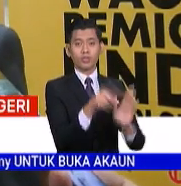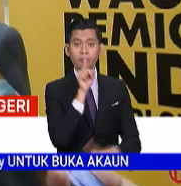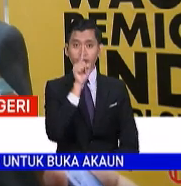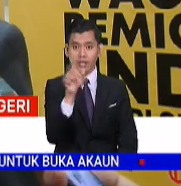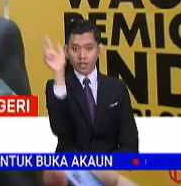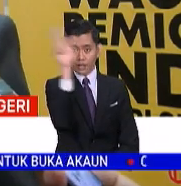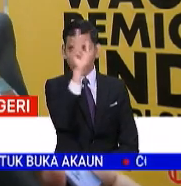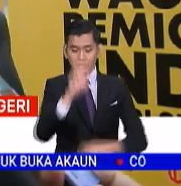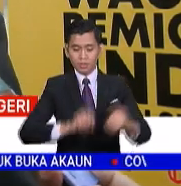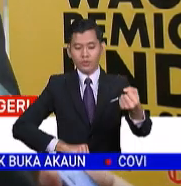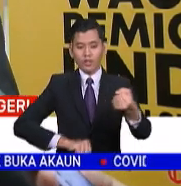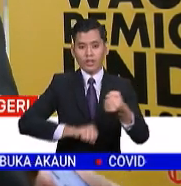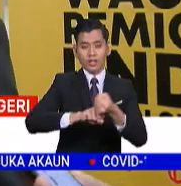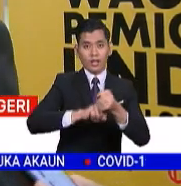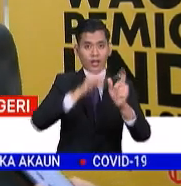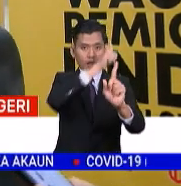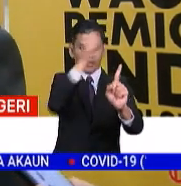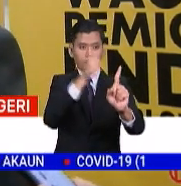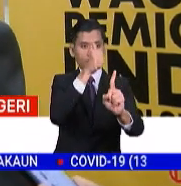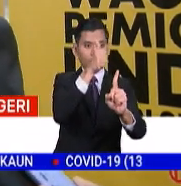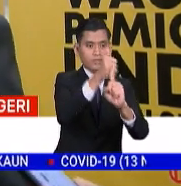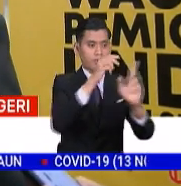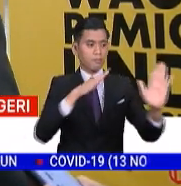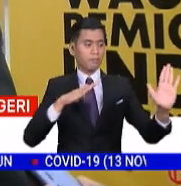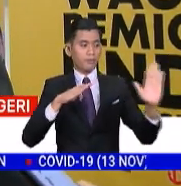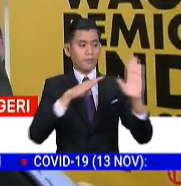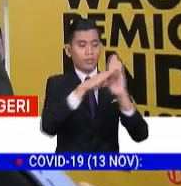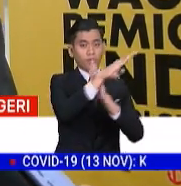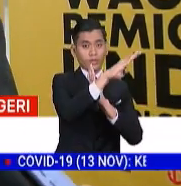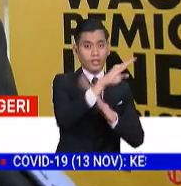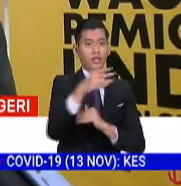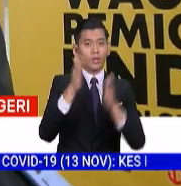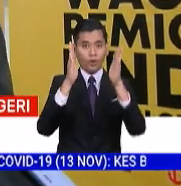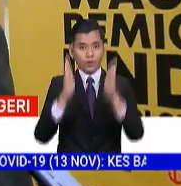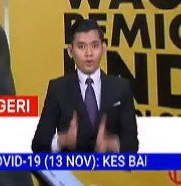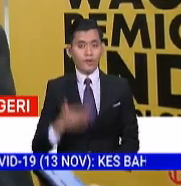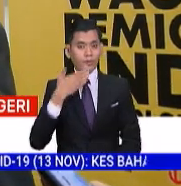kerajaan mendukung penuh inspirasi dan pembangunan belia di negeri Selangor.